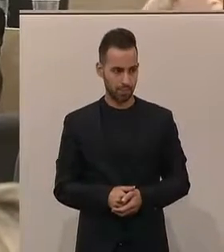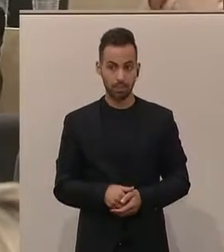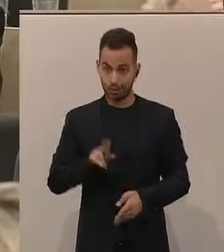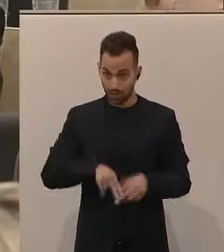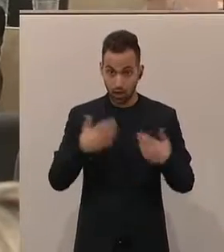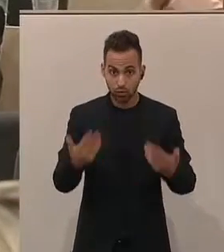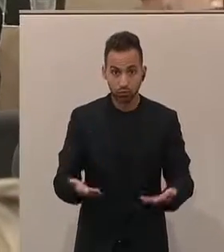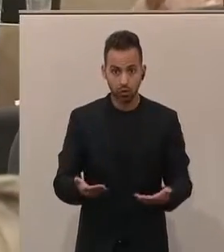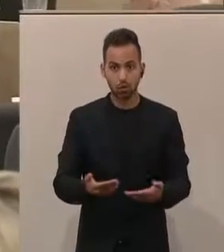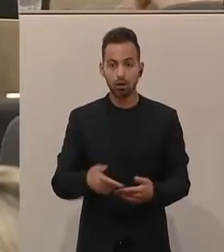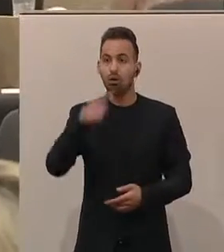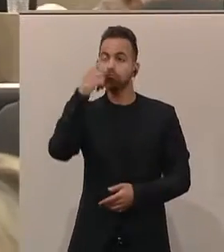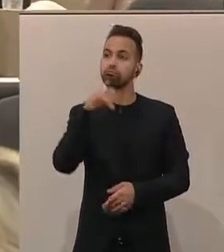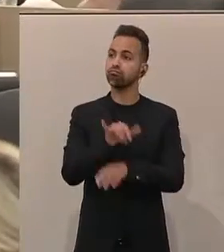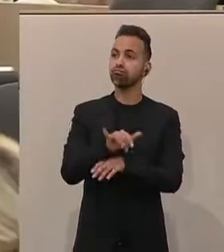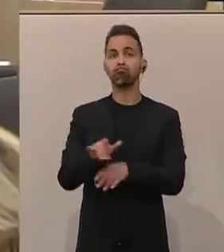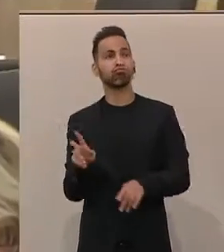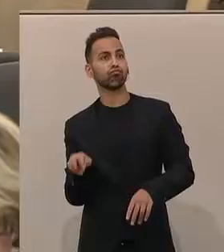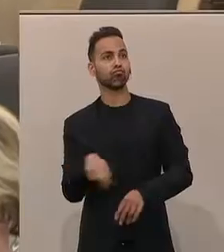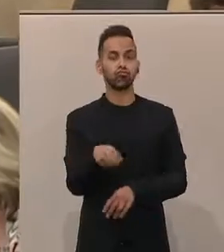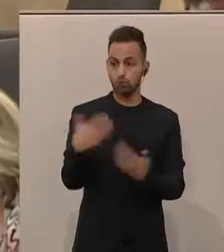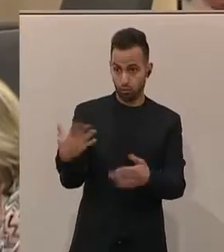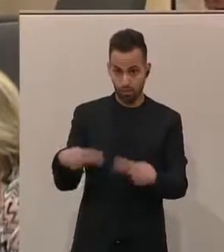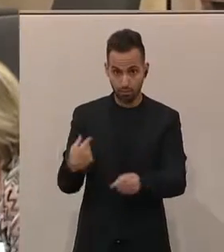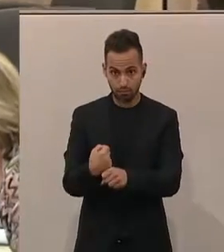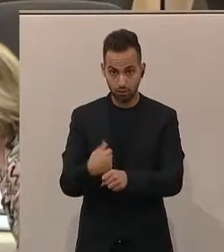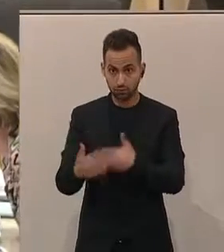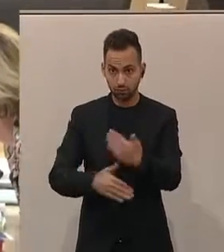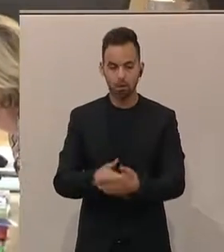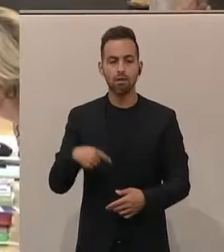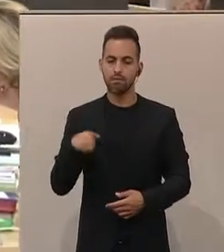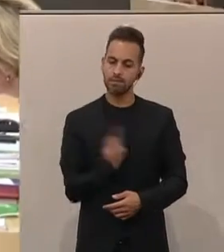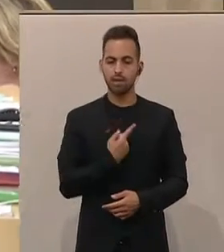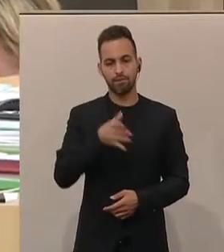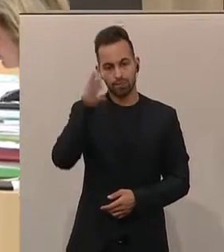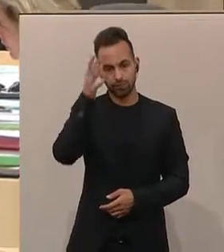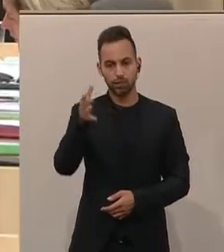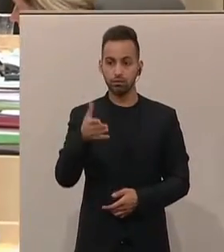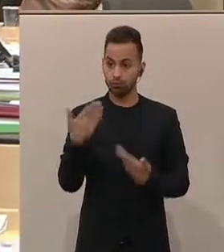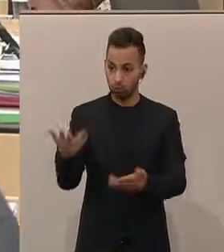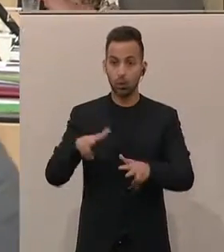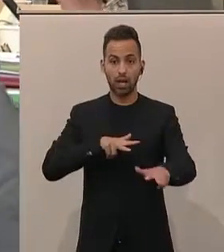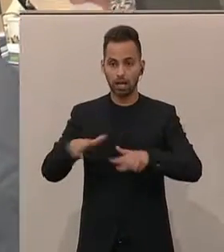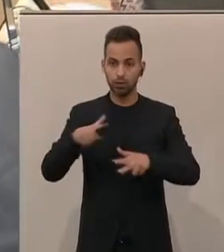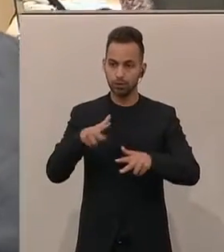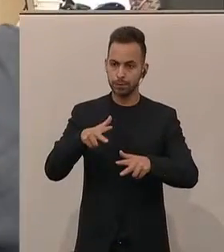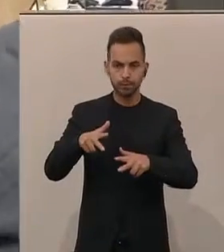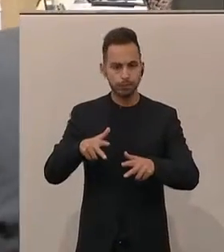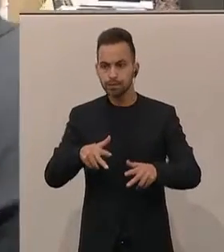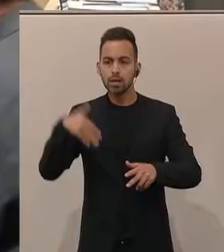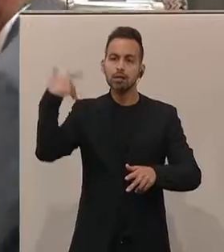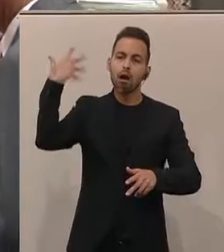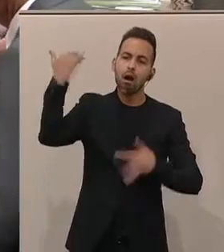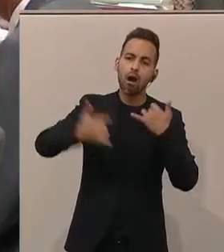Wenn Sie in dieser Überheblichkeit weitermachen, dann werden wir dieser Regierung hinterherreimen müssen